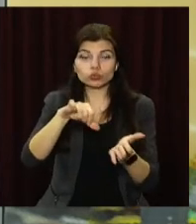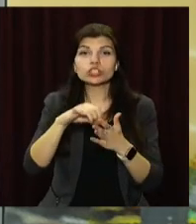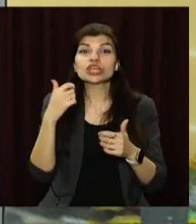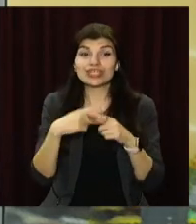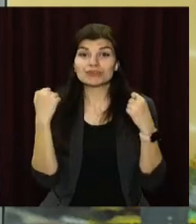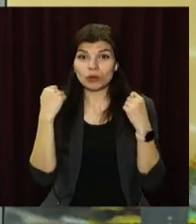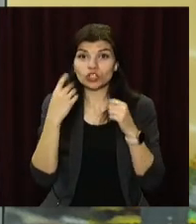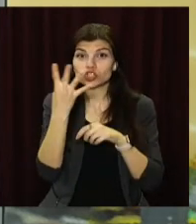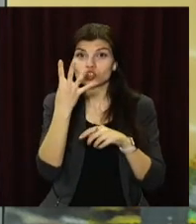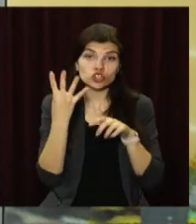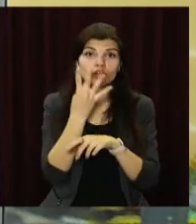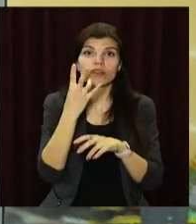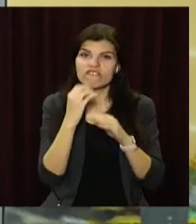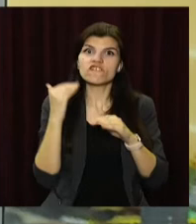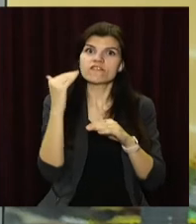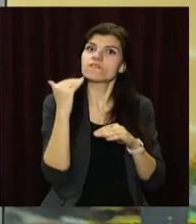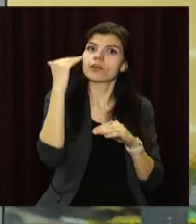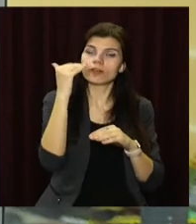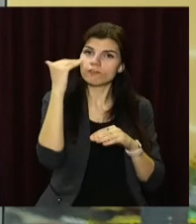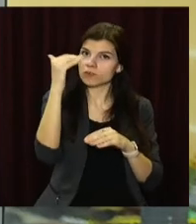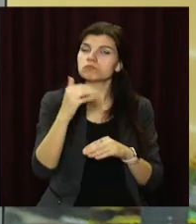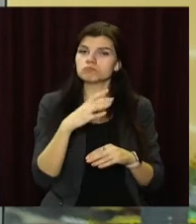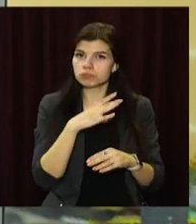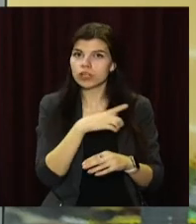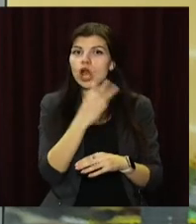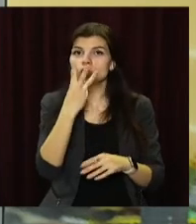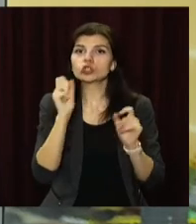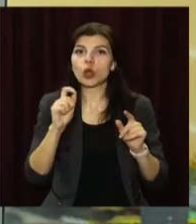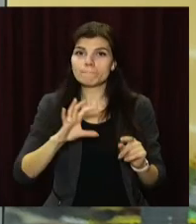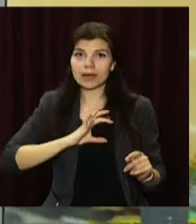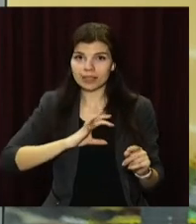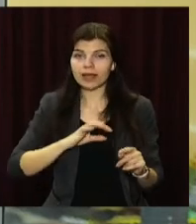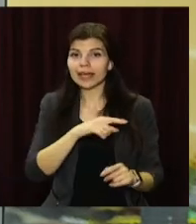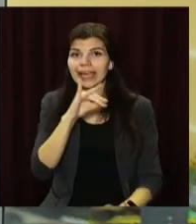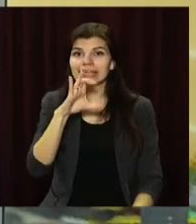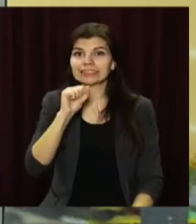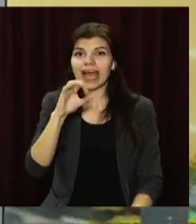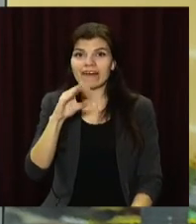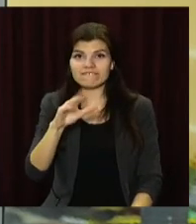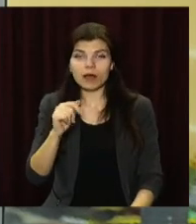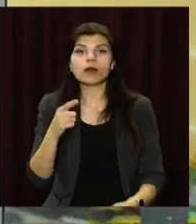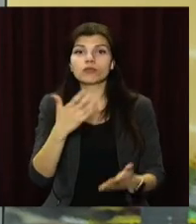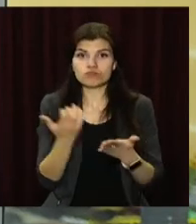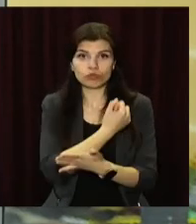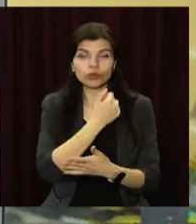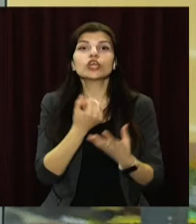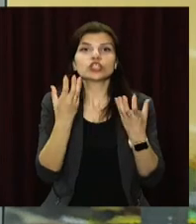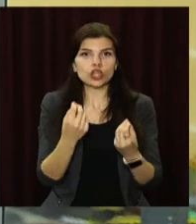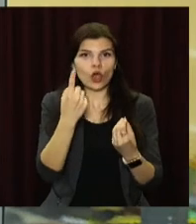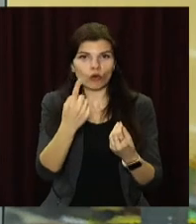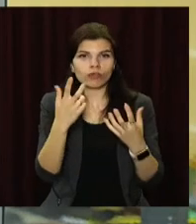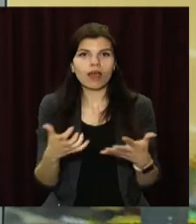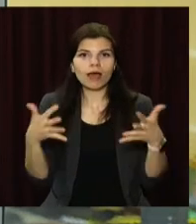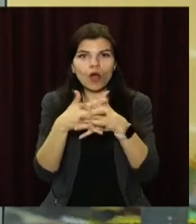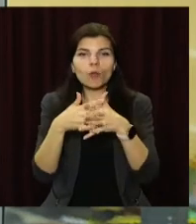рази підіймалася на найвищу сходинку п'єдесталу. 3 золоті медалі Ісаєва здобула в особистій першості і ще одну в